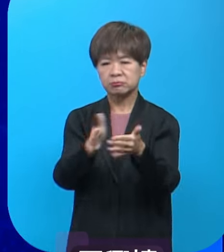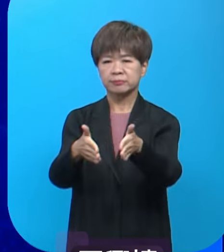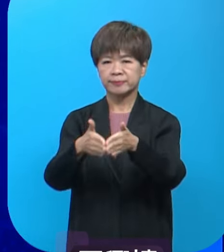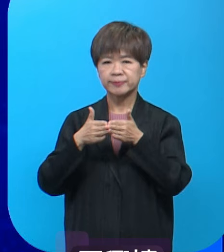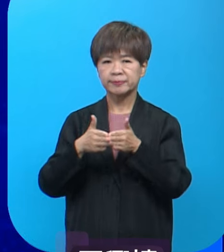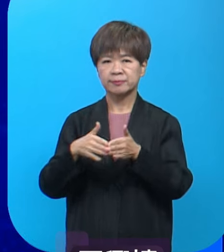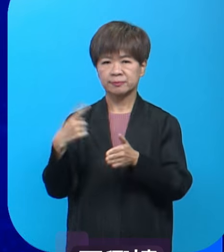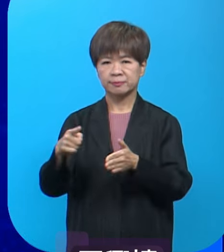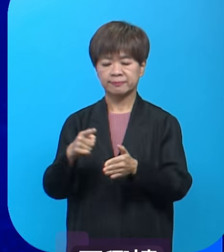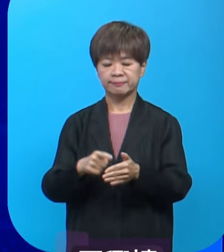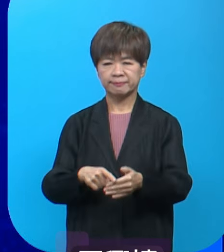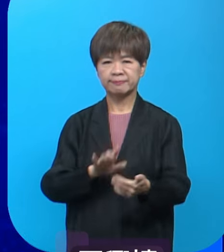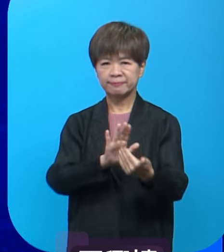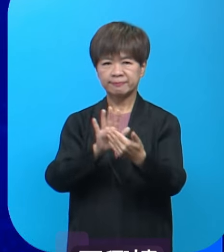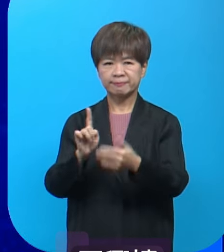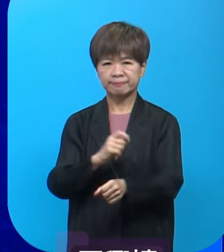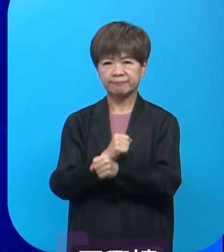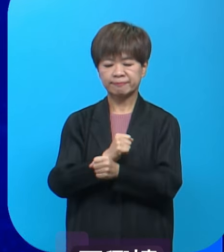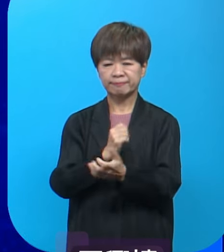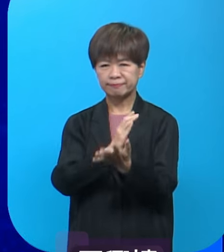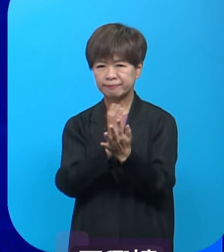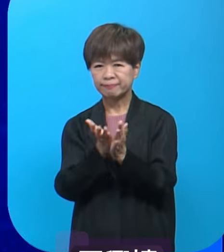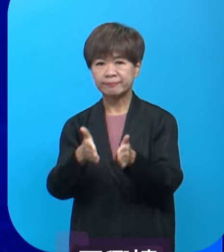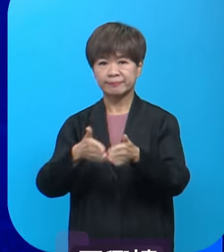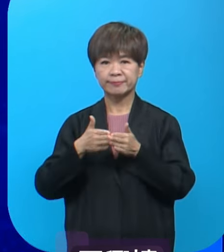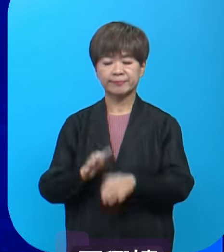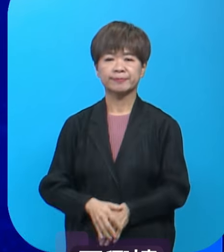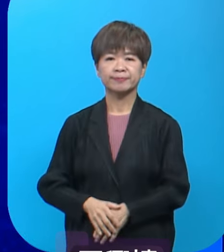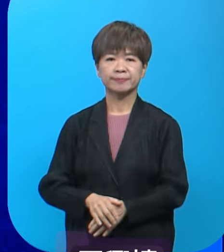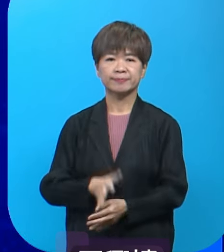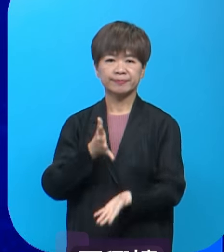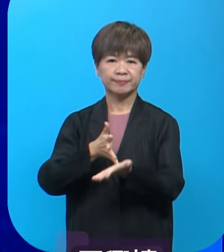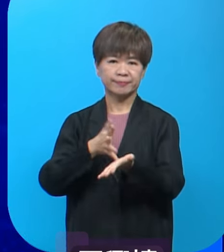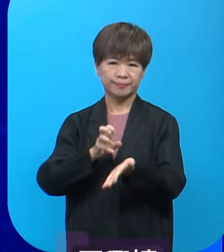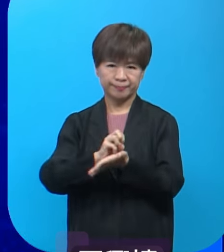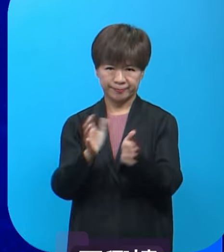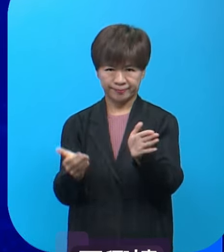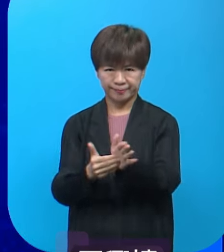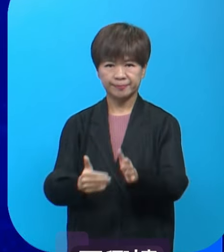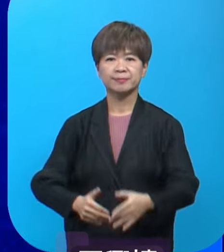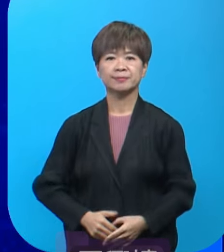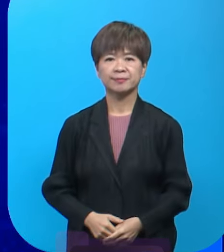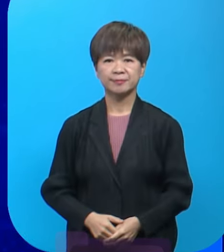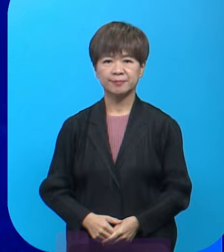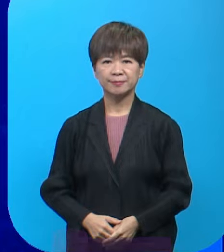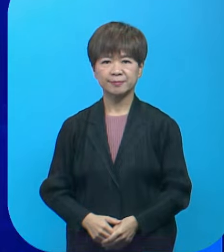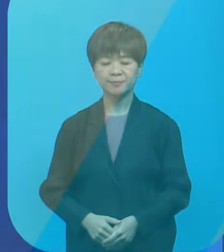并且严加戒备，提高警觉。以上就是这一节的台风说明。